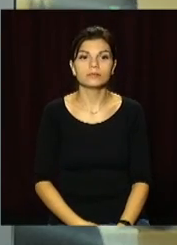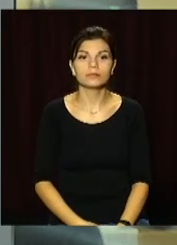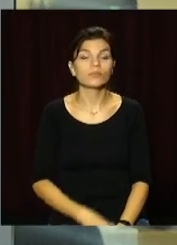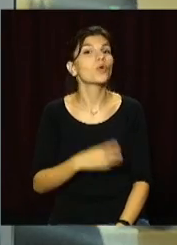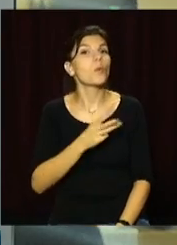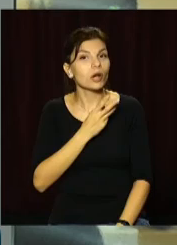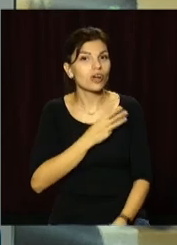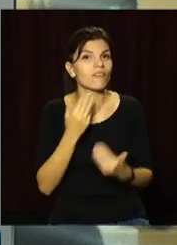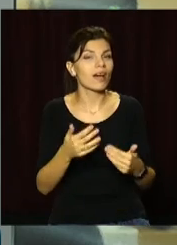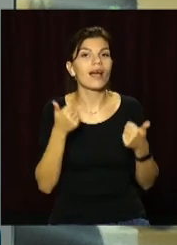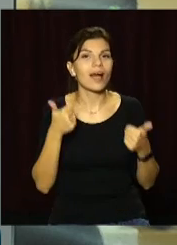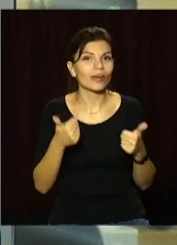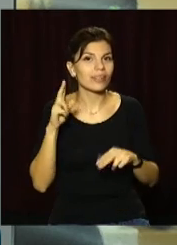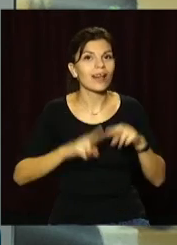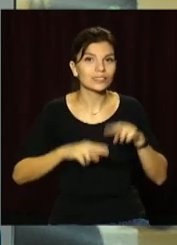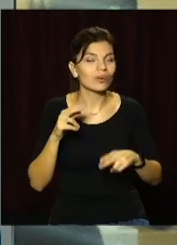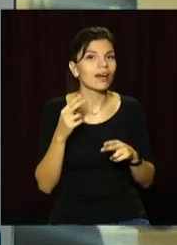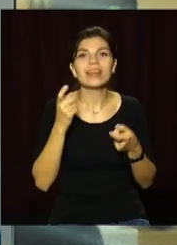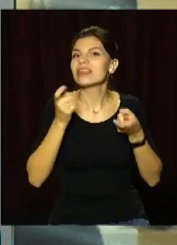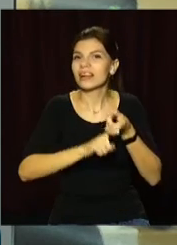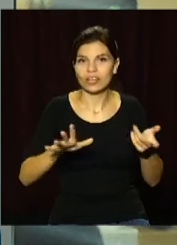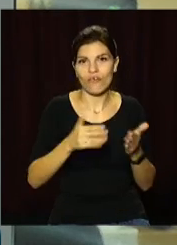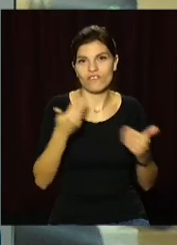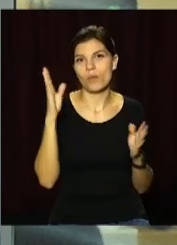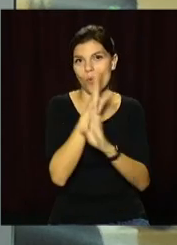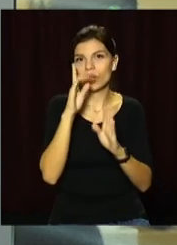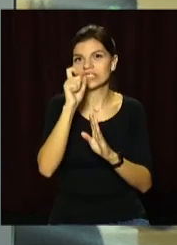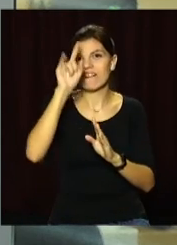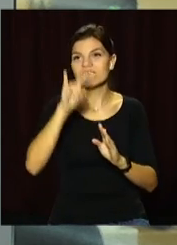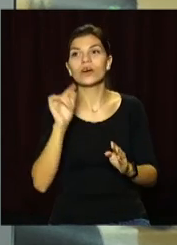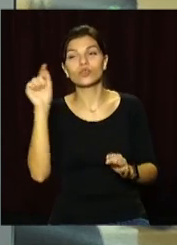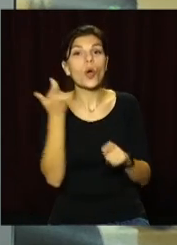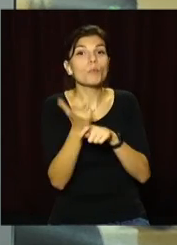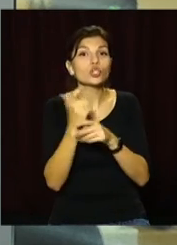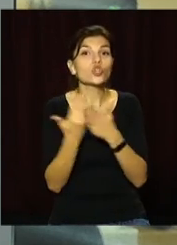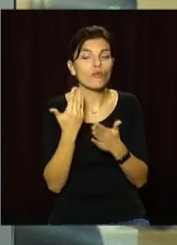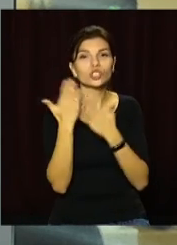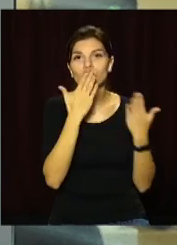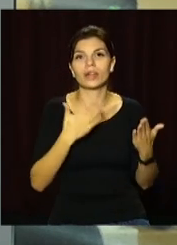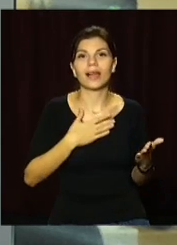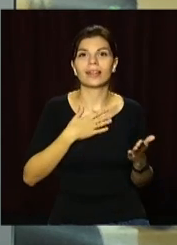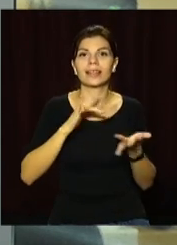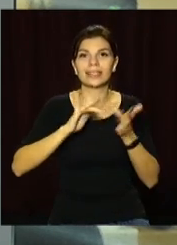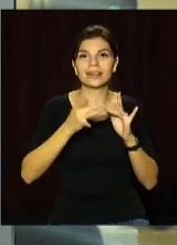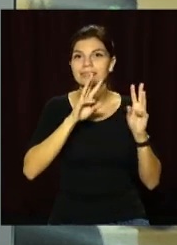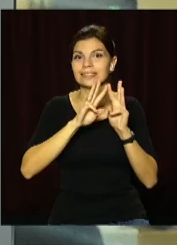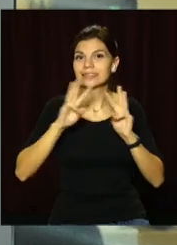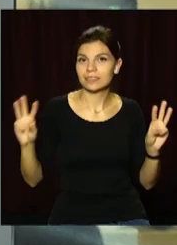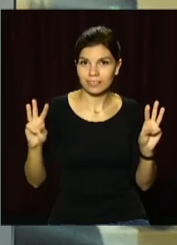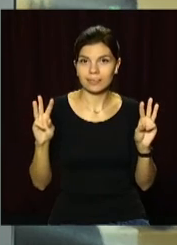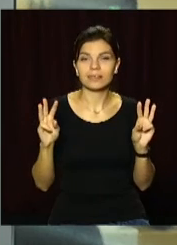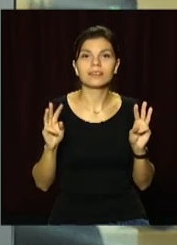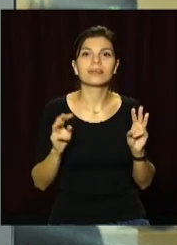Бажаємо вам гарного настрою, незалежно від погоди за вікном. Більше новин читайте на нашому сайті opentv